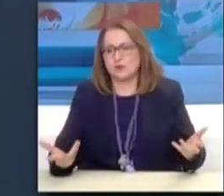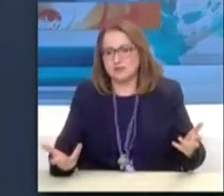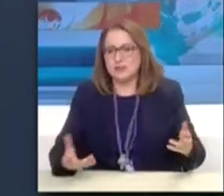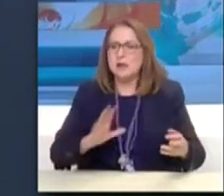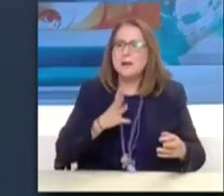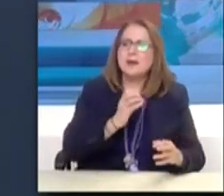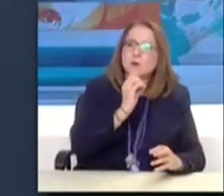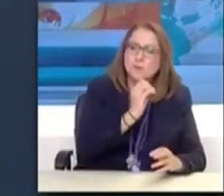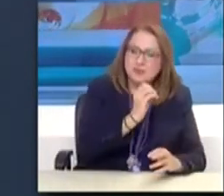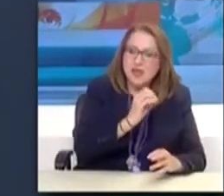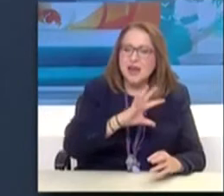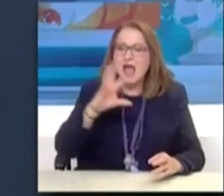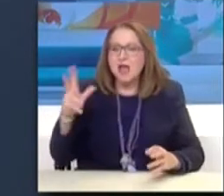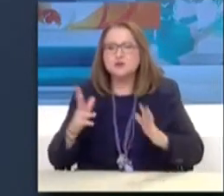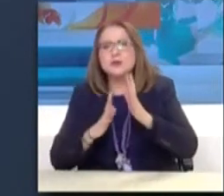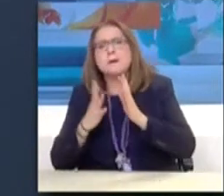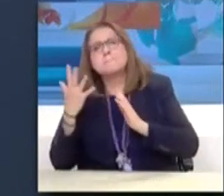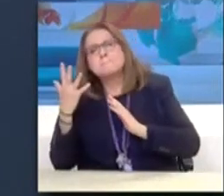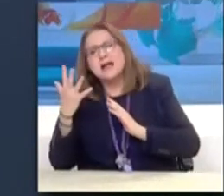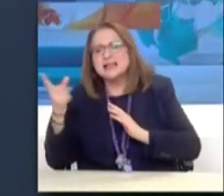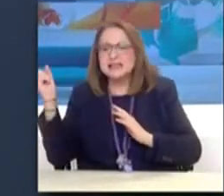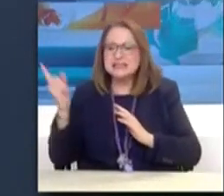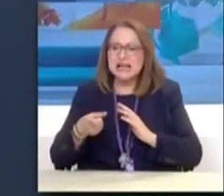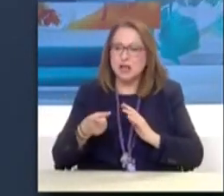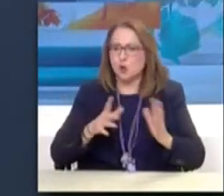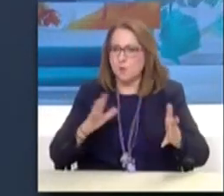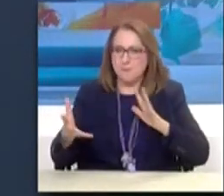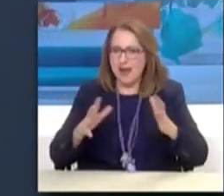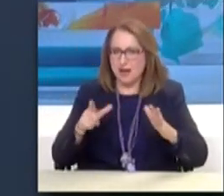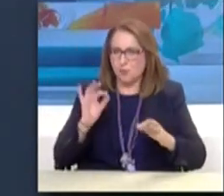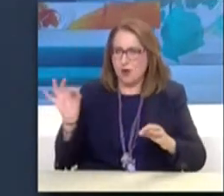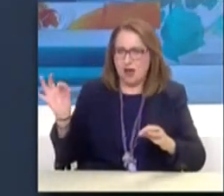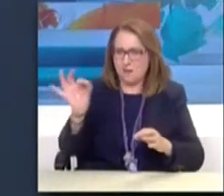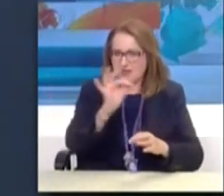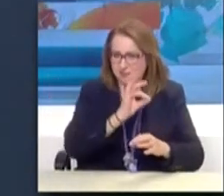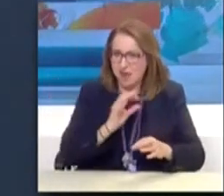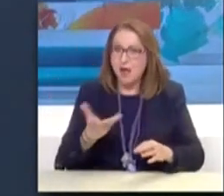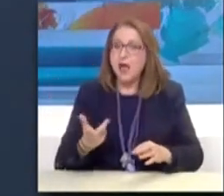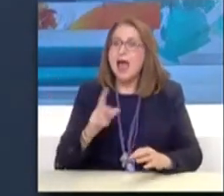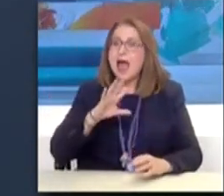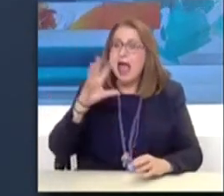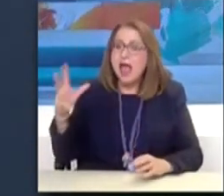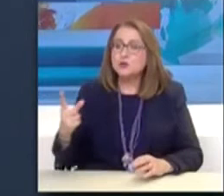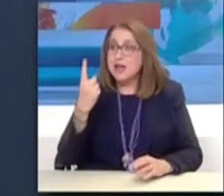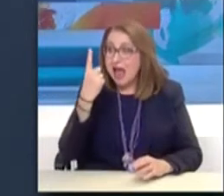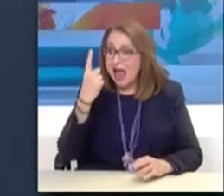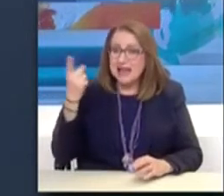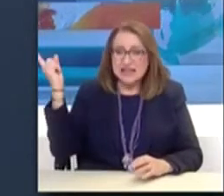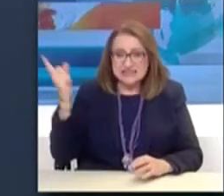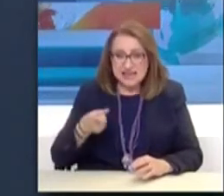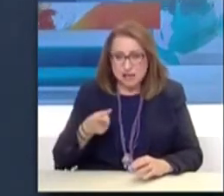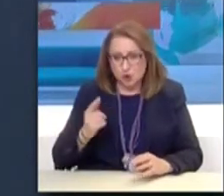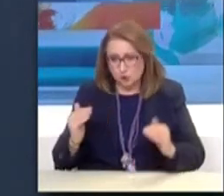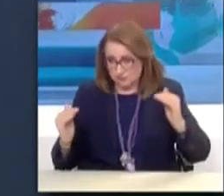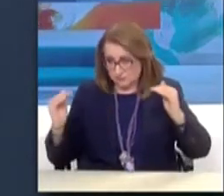0,05%, που είναι πολύ χαμηλότερη από αυτήν της εποχικής γρίπης, σε έως και 1%, που είναι υψηλότερη της